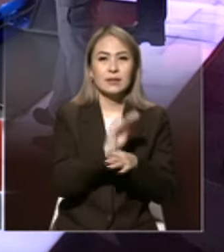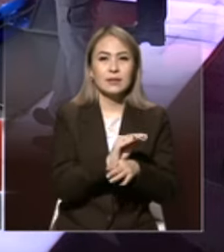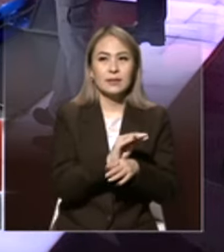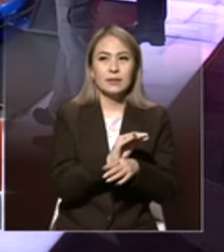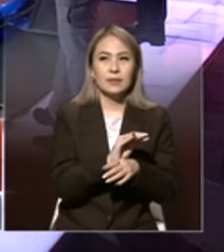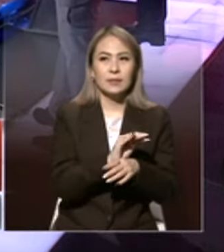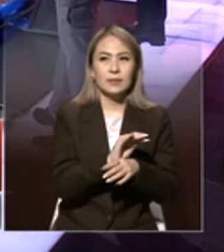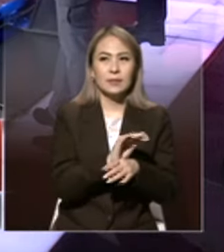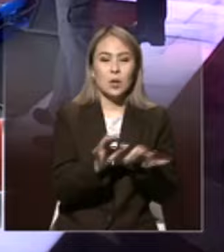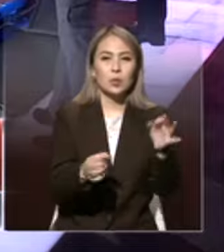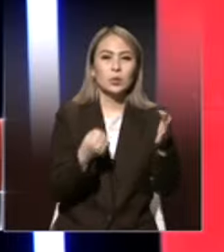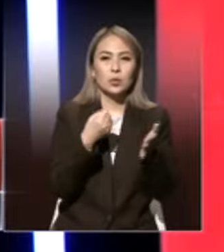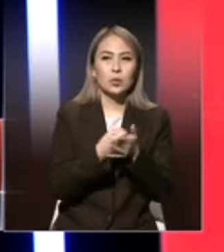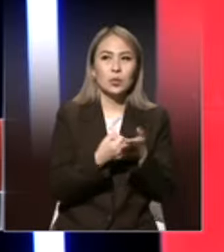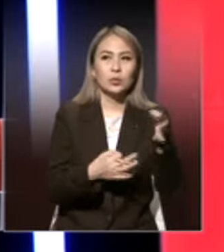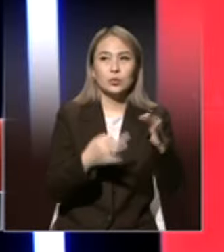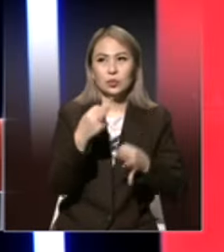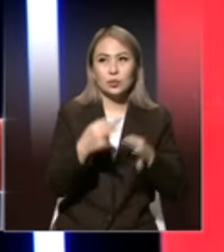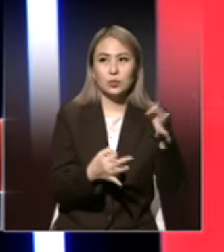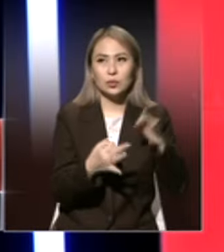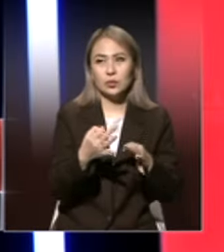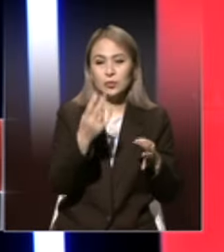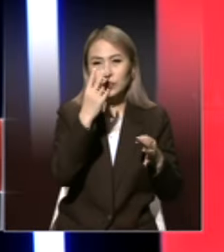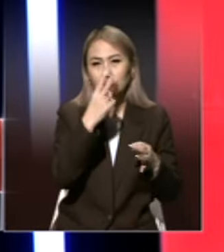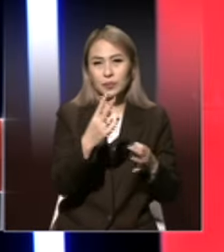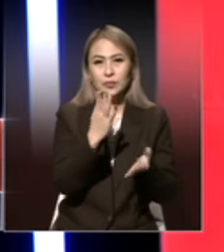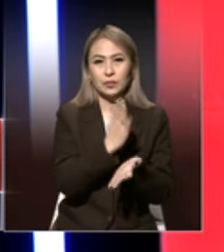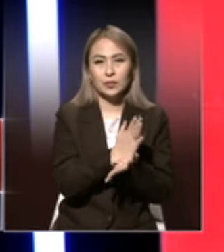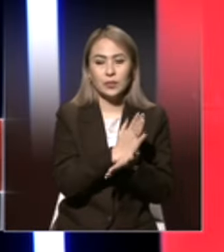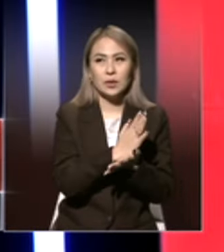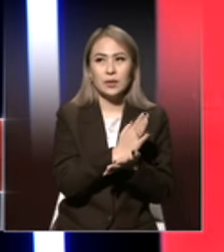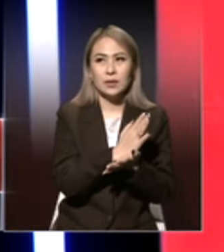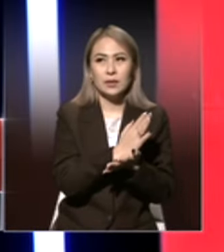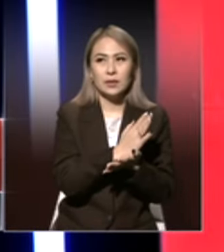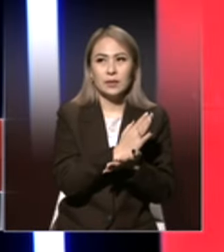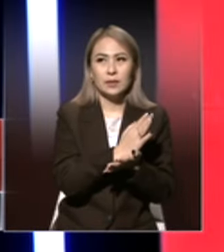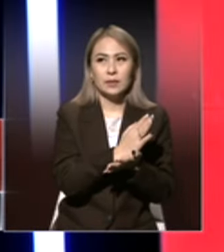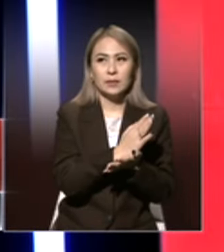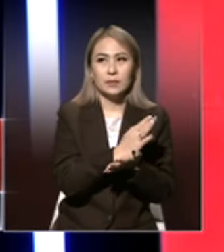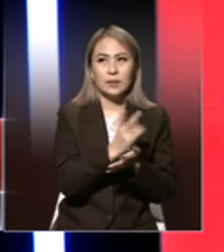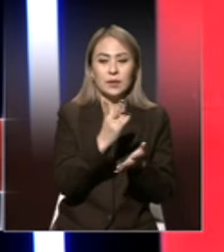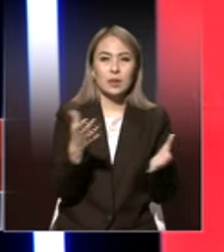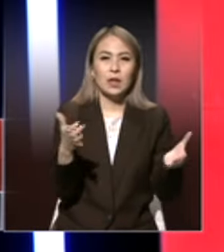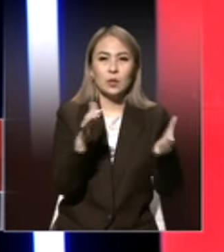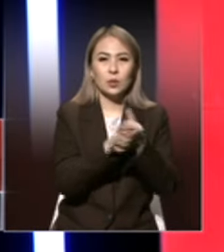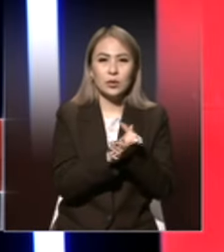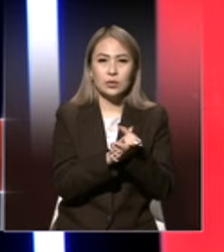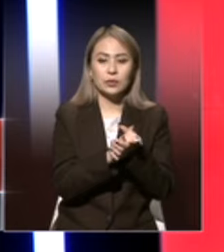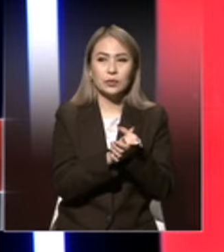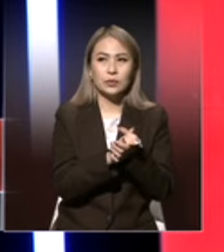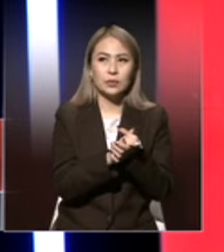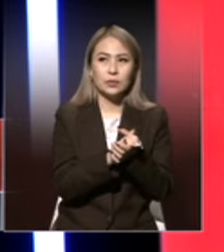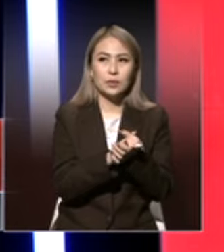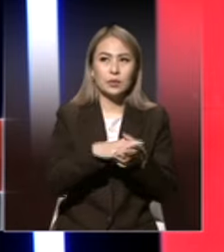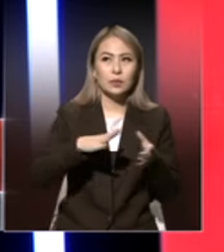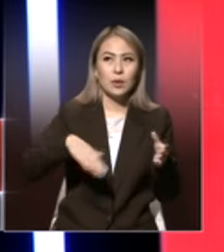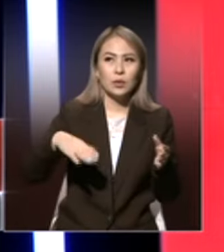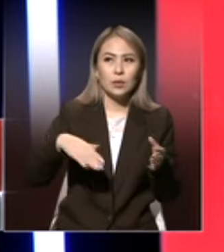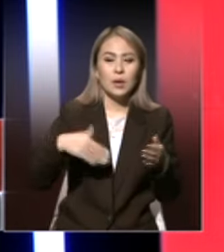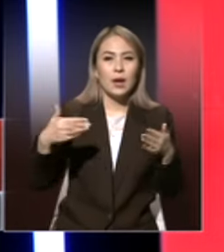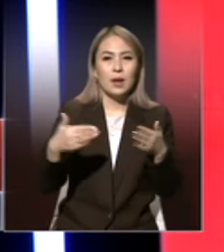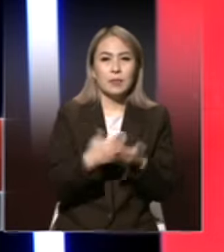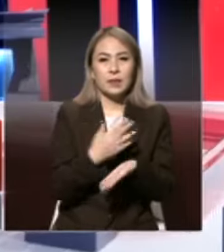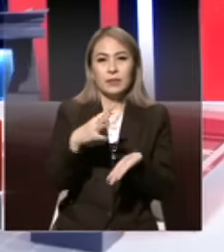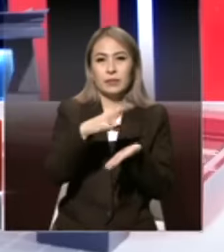жаңағы сотқа дейін қарастырылады, иә, сотқа дейін қарастырылады, бірінші кезекте татуластырылу мойындатылады. Одан кейін тағы